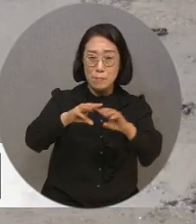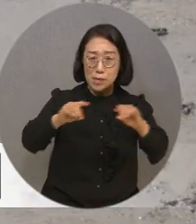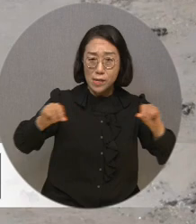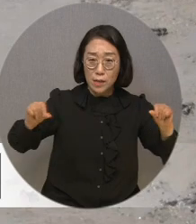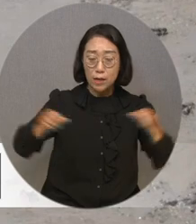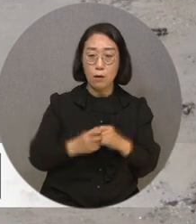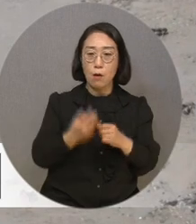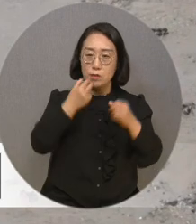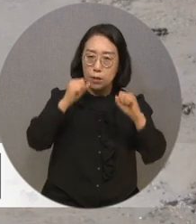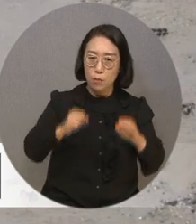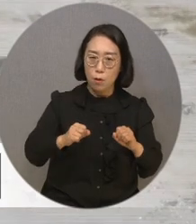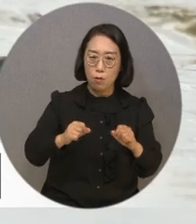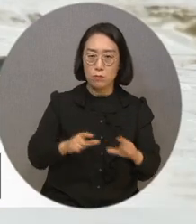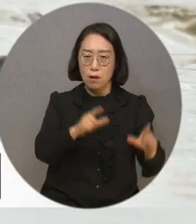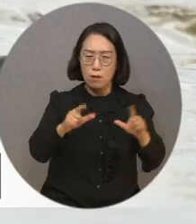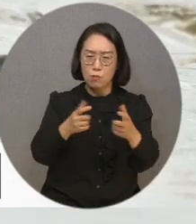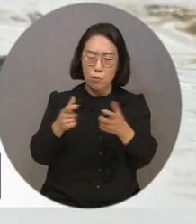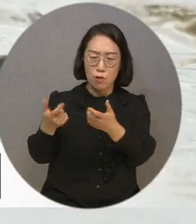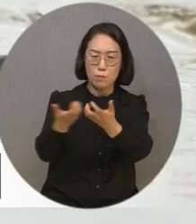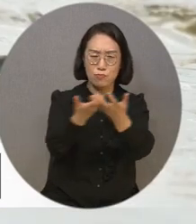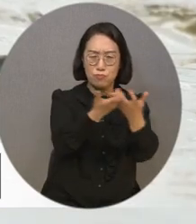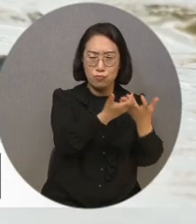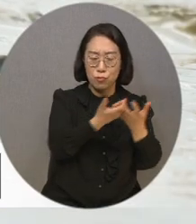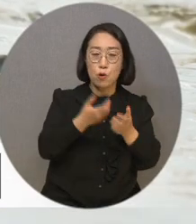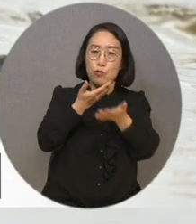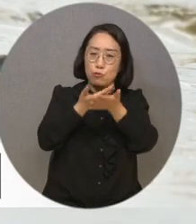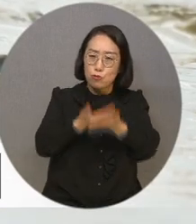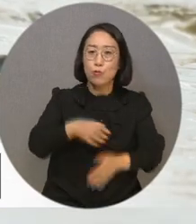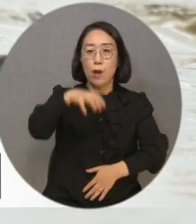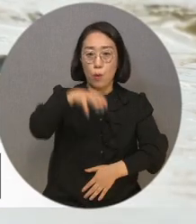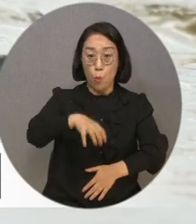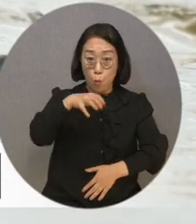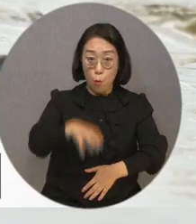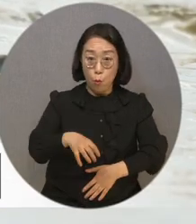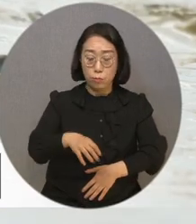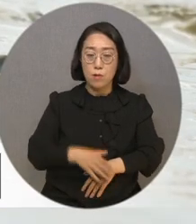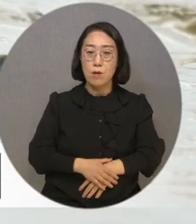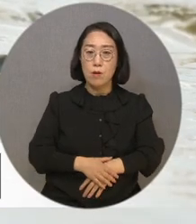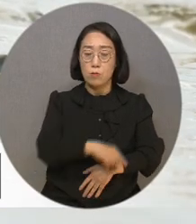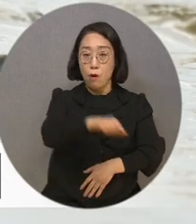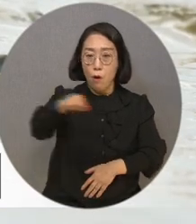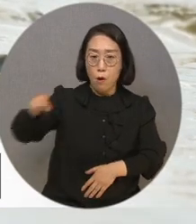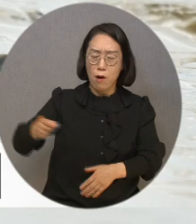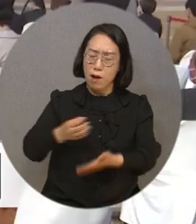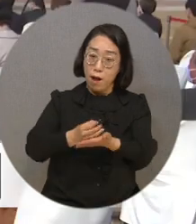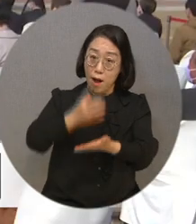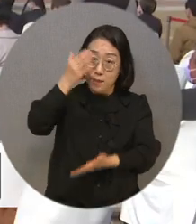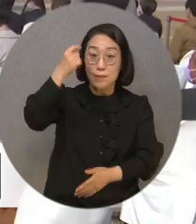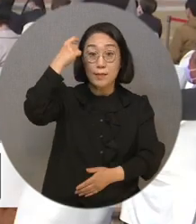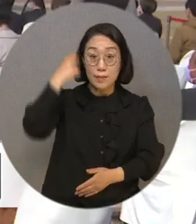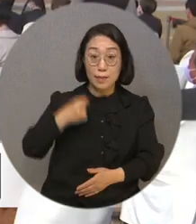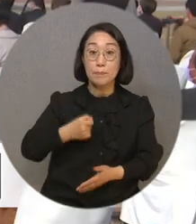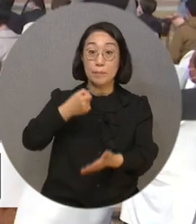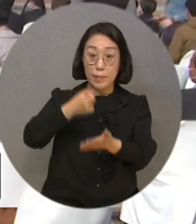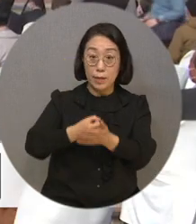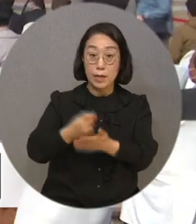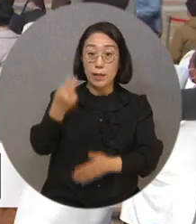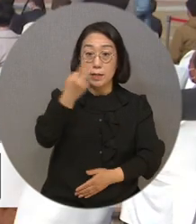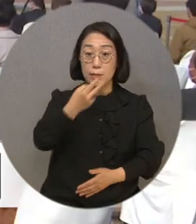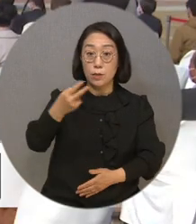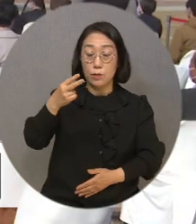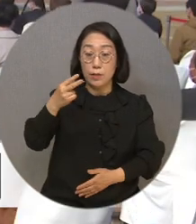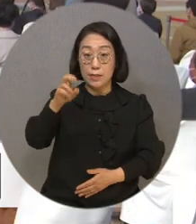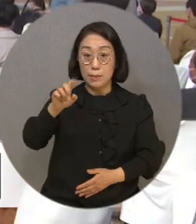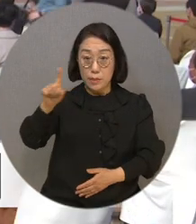다양성 보존을 위해 남아있는 가장 중요한 서식지 중 하나라는 탁월한 보편적 가치를 인정받아 지난 2021년